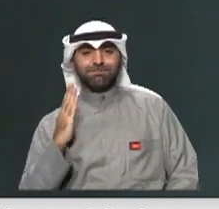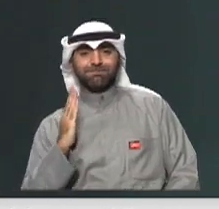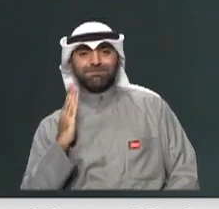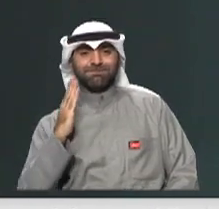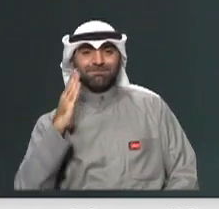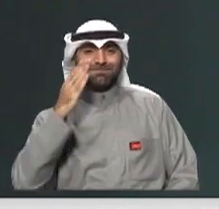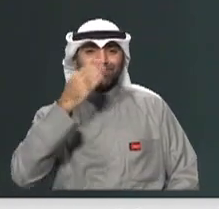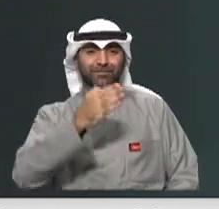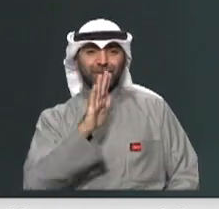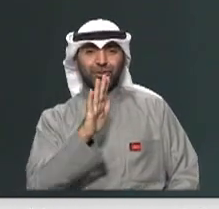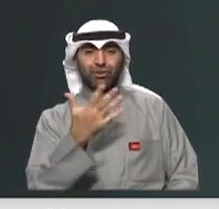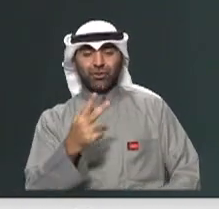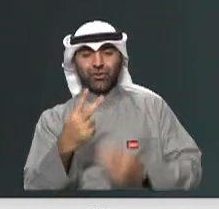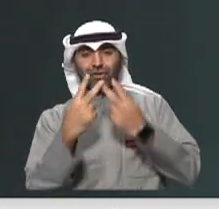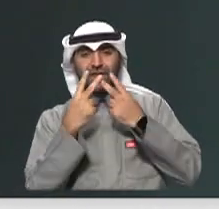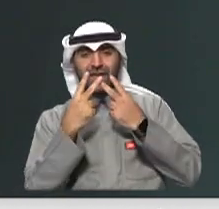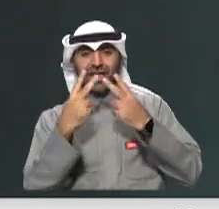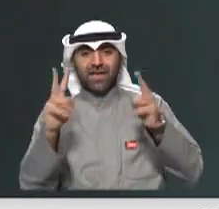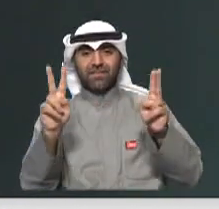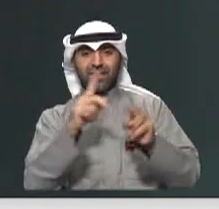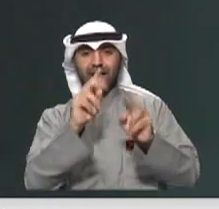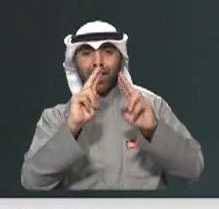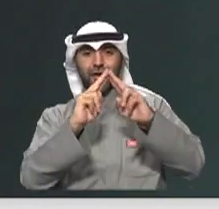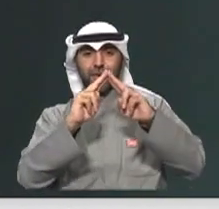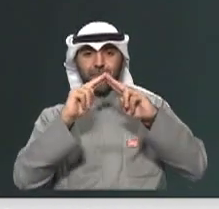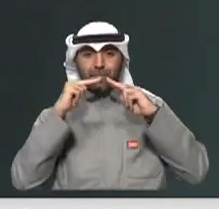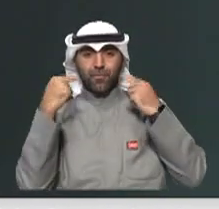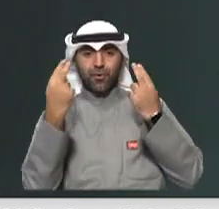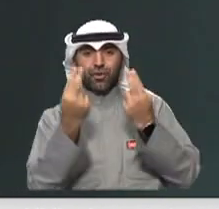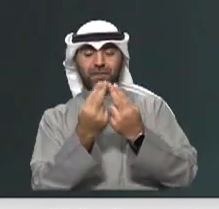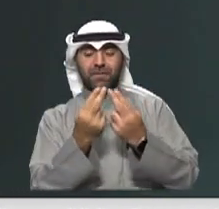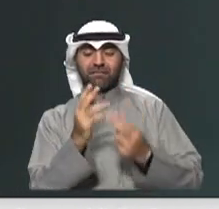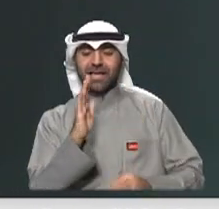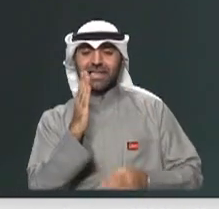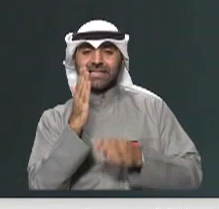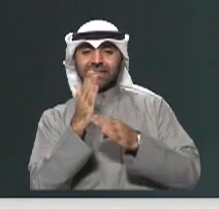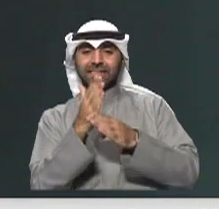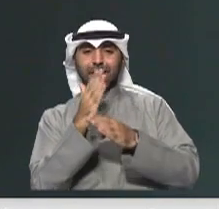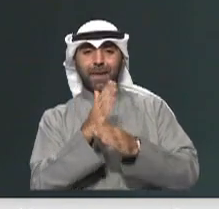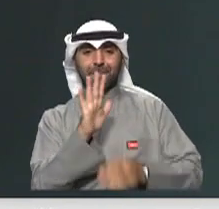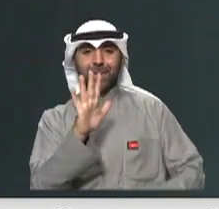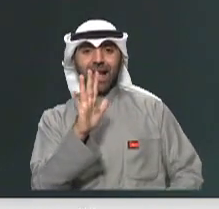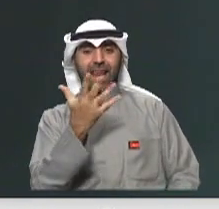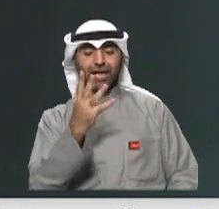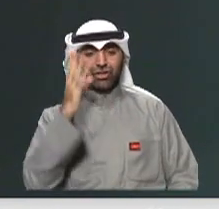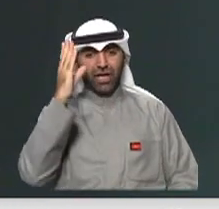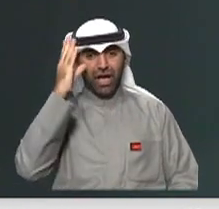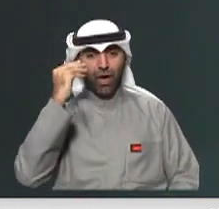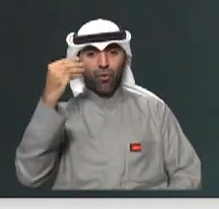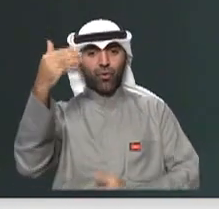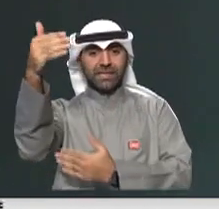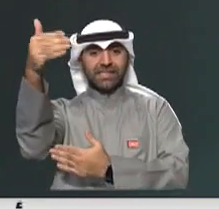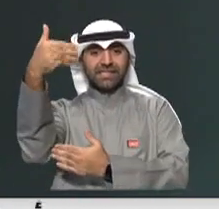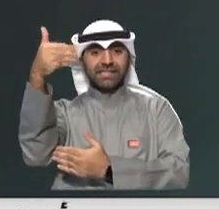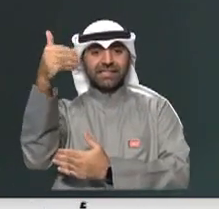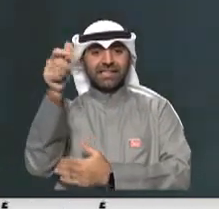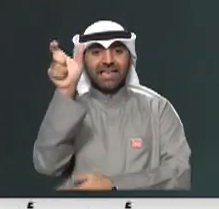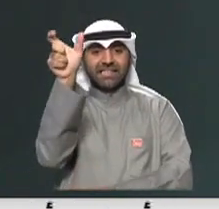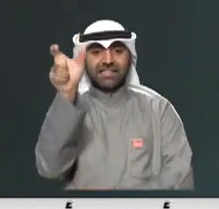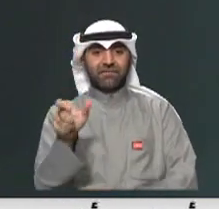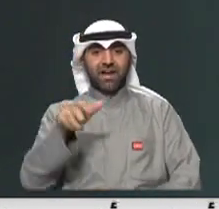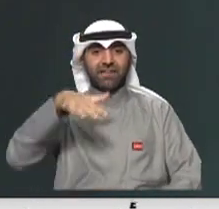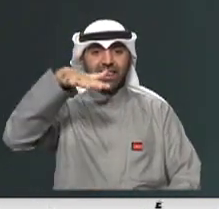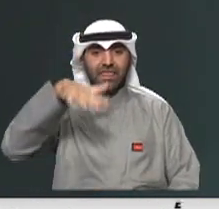المشاعر الإسهامات الجلية من قلب رعاة هذا الدار، الشيخ حصة وفقيدنا